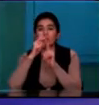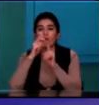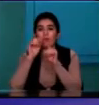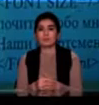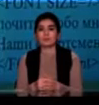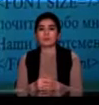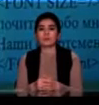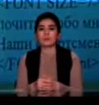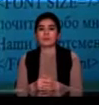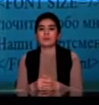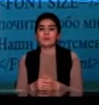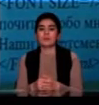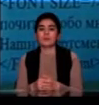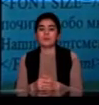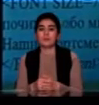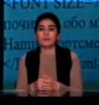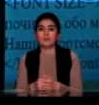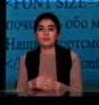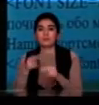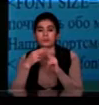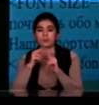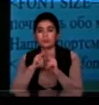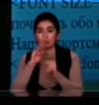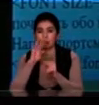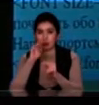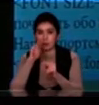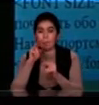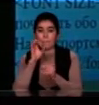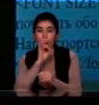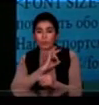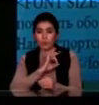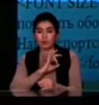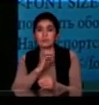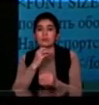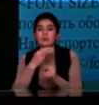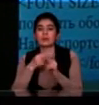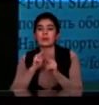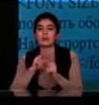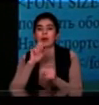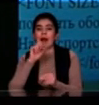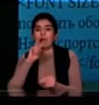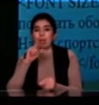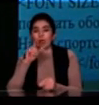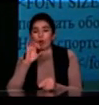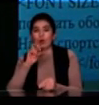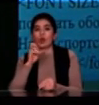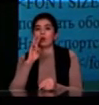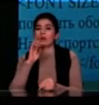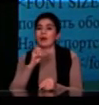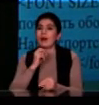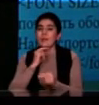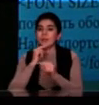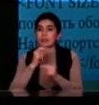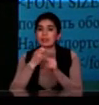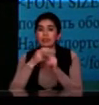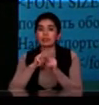выравнивается. Если мы, например, то же самое значение top будем использовать к атрибуту Oligon, но обратите внимание,